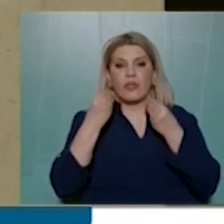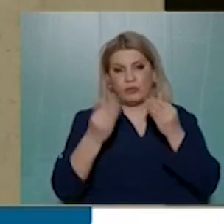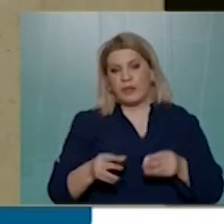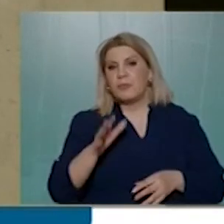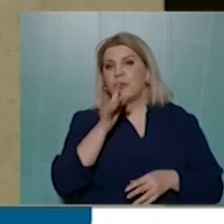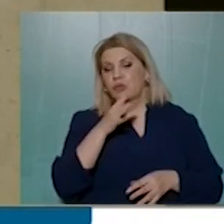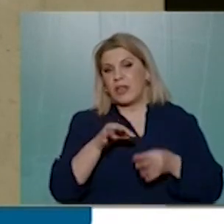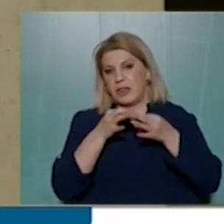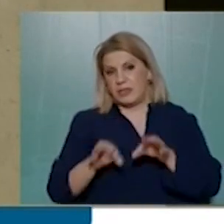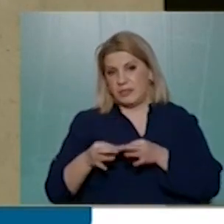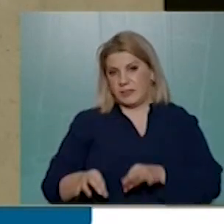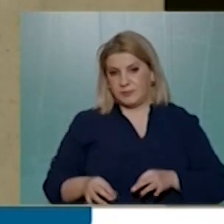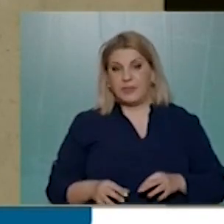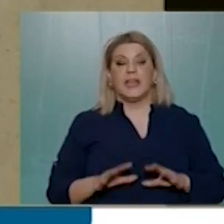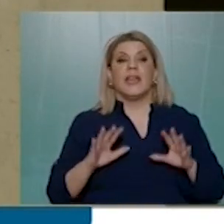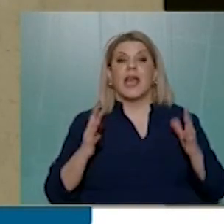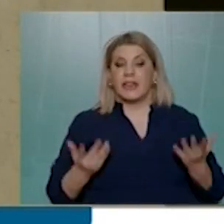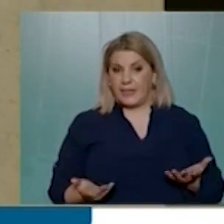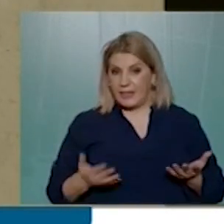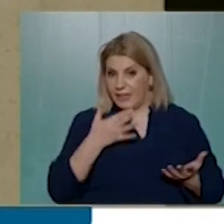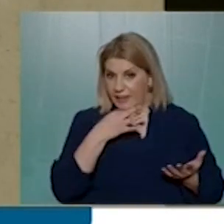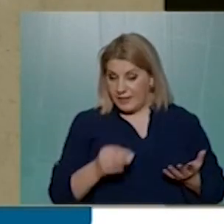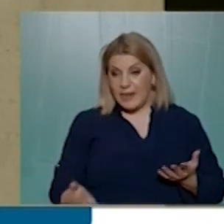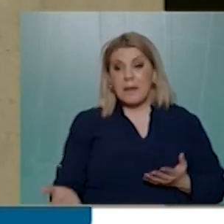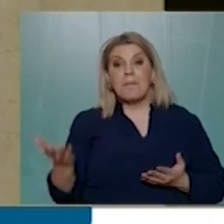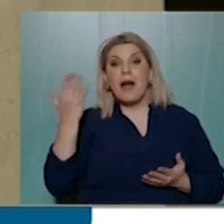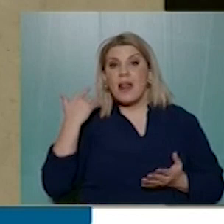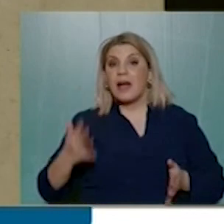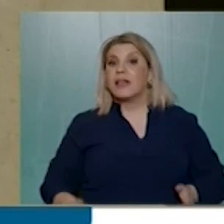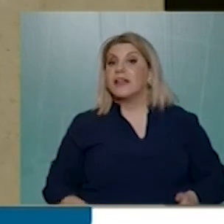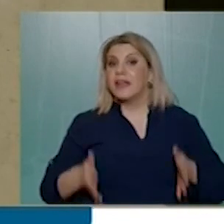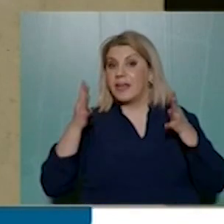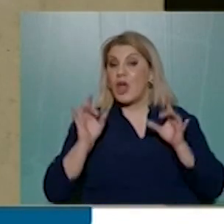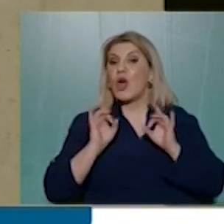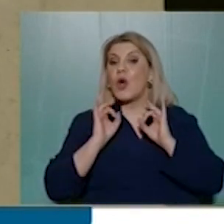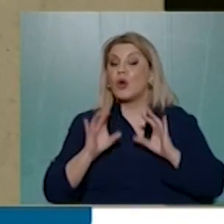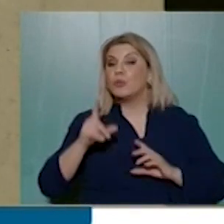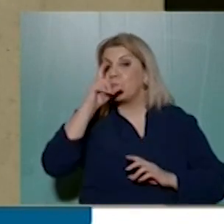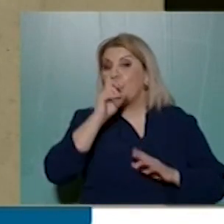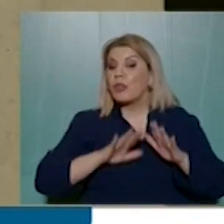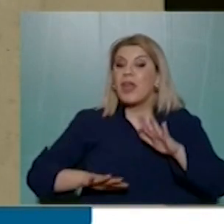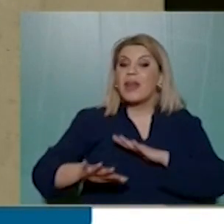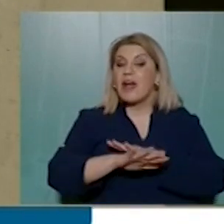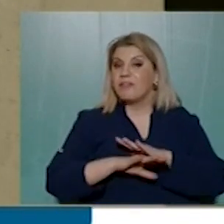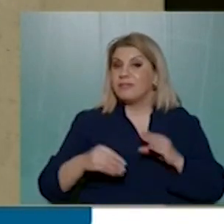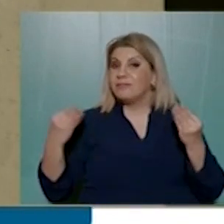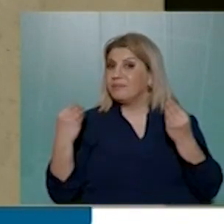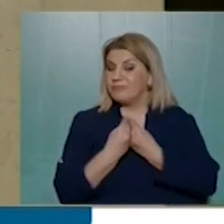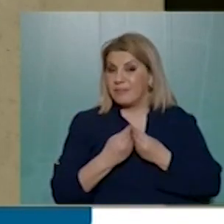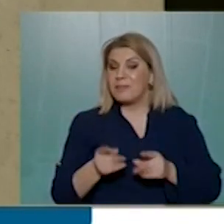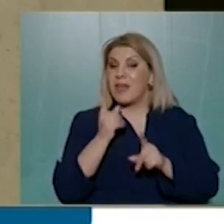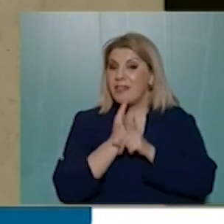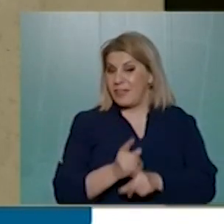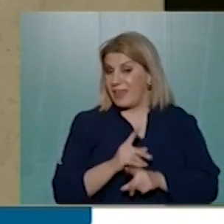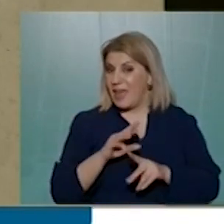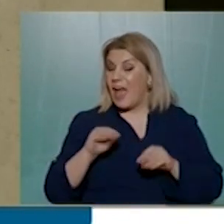προσωρινές λύσεις γιατί η κατάσταση είναι παλιά κτίρια χωρίς προδιαγραφές σχολεία ειδικής αγωγής με αυλή